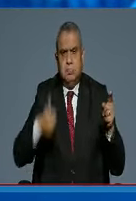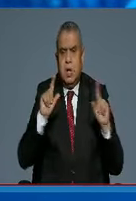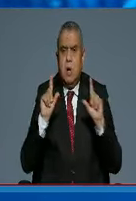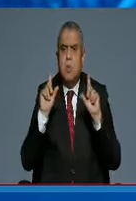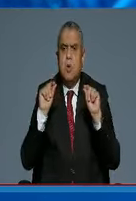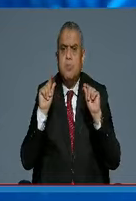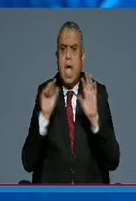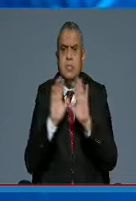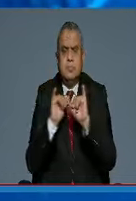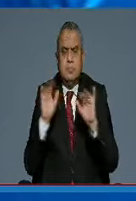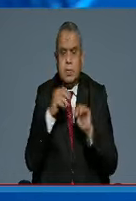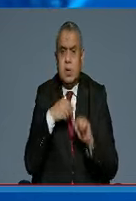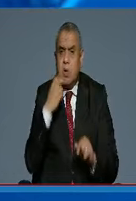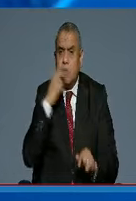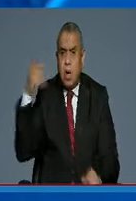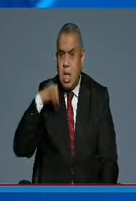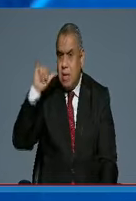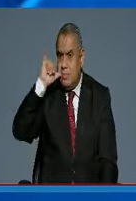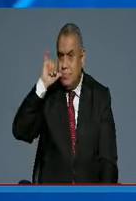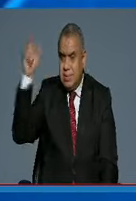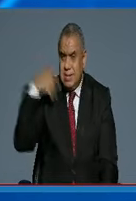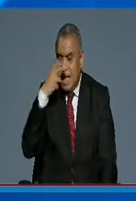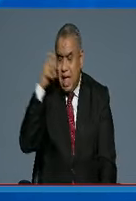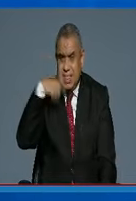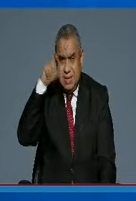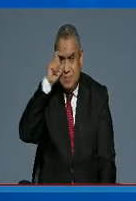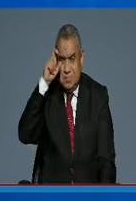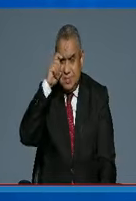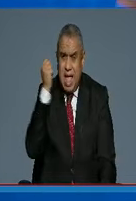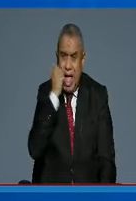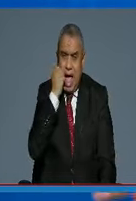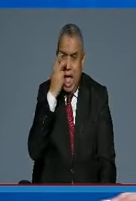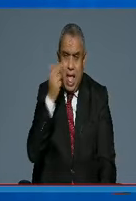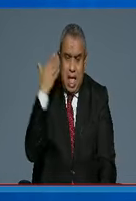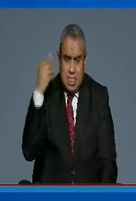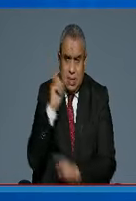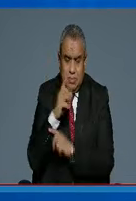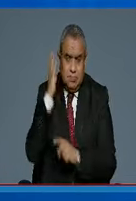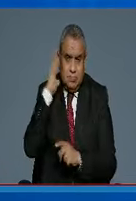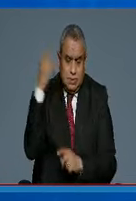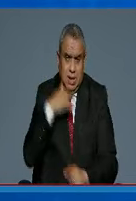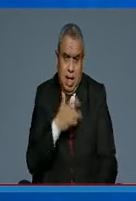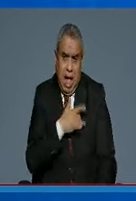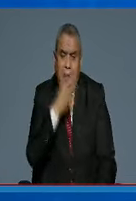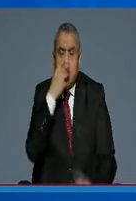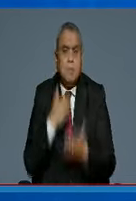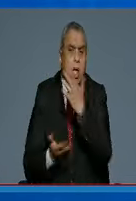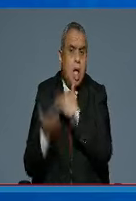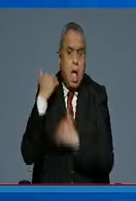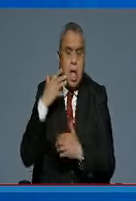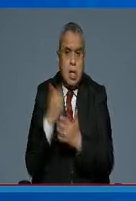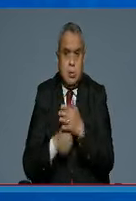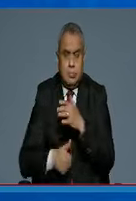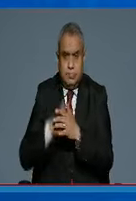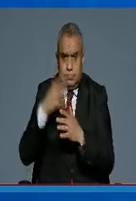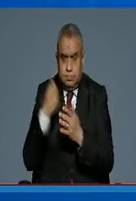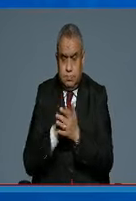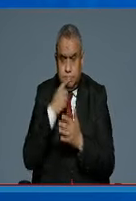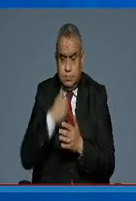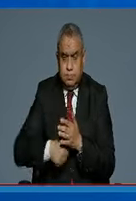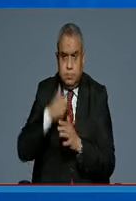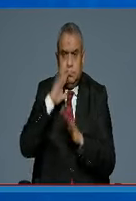مانو جوزي ده هيفضل معشوق الجميع في كره القدم المصريه كلها طبيعي جميع الاهلي اولا ولكنه انجازاته وتاثيره وشخصيته